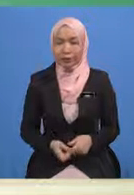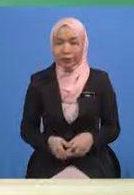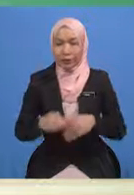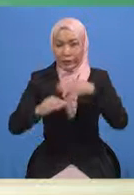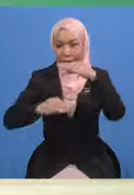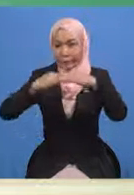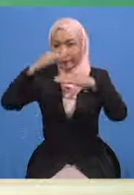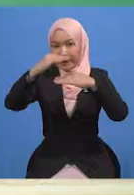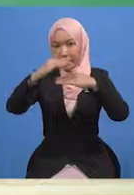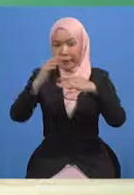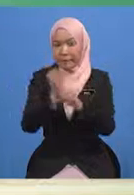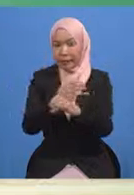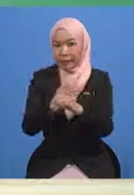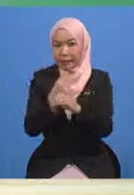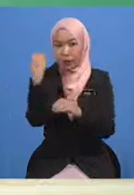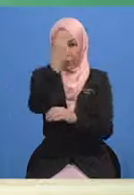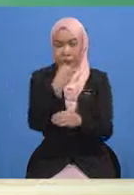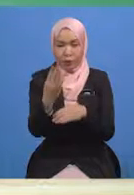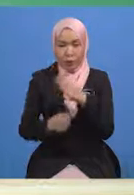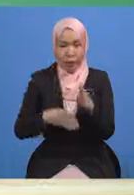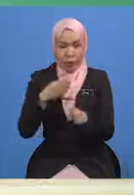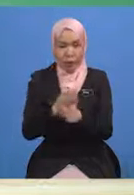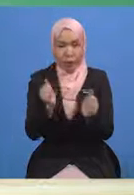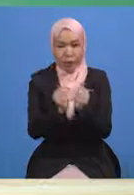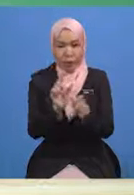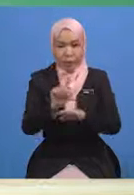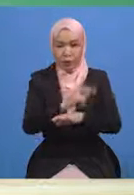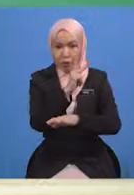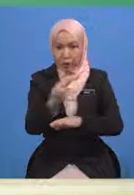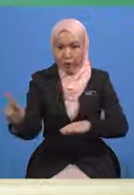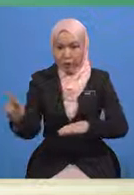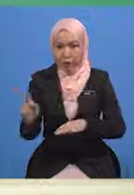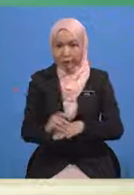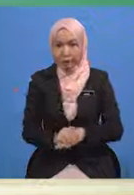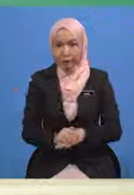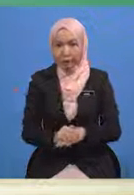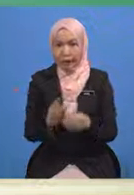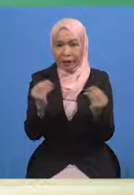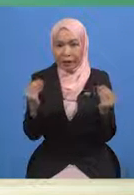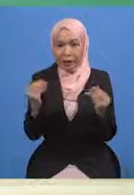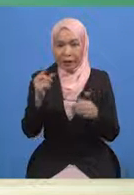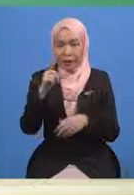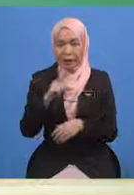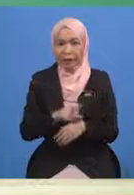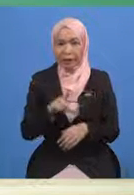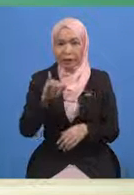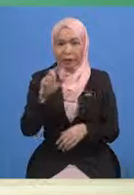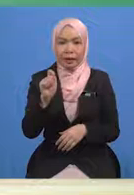bina bentuk muka bumi dengan menggunakan tanah liat.